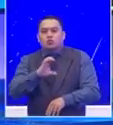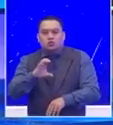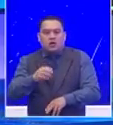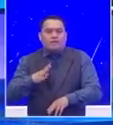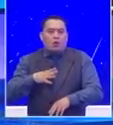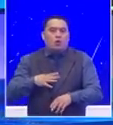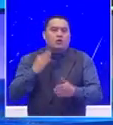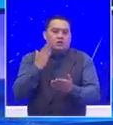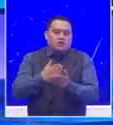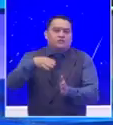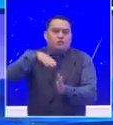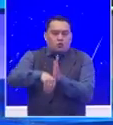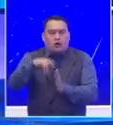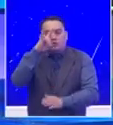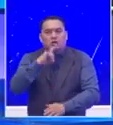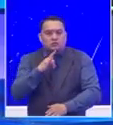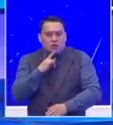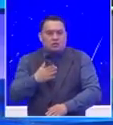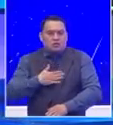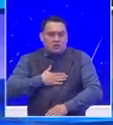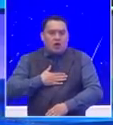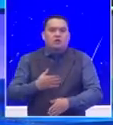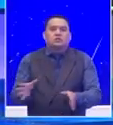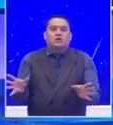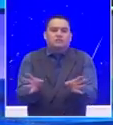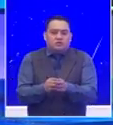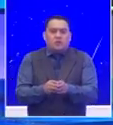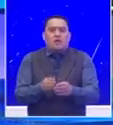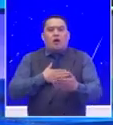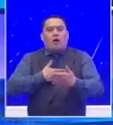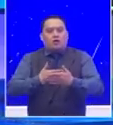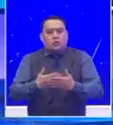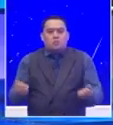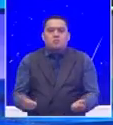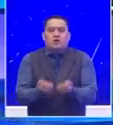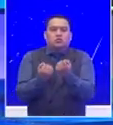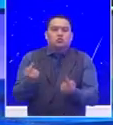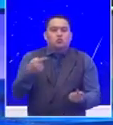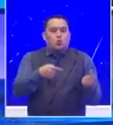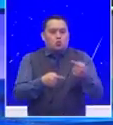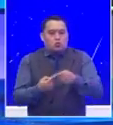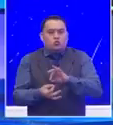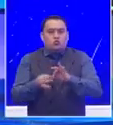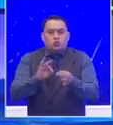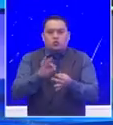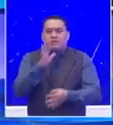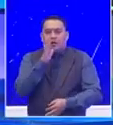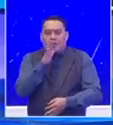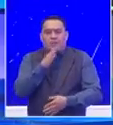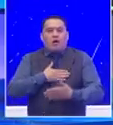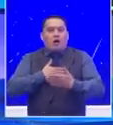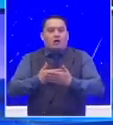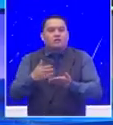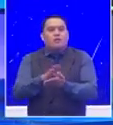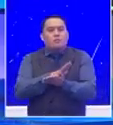сожалению, входит и Казахстан. Наши соотечественники наряду со всем миром активно поддерживают друг друга в столь сложный период.